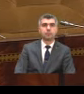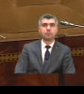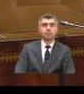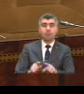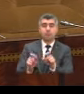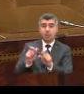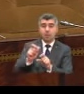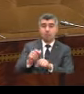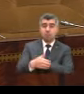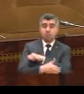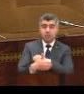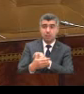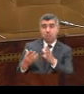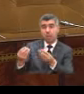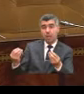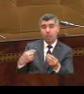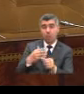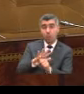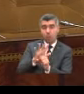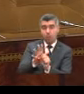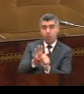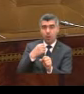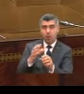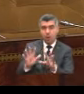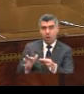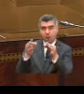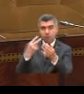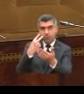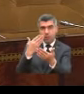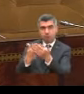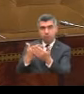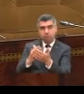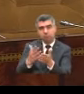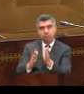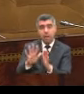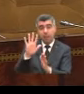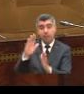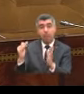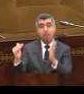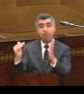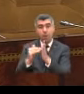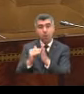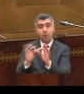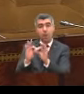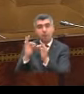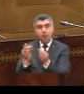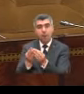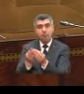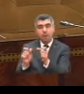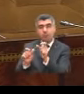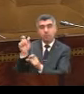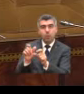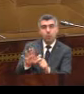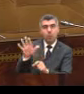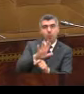الهشة في بعض الفئات، في حين بأن الجائحة أبانت بأن أكثر من 5 ملايين ديال الأسر المغربية